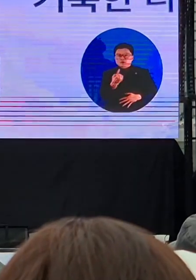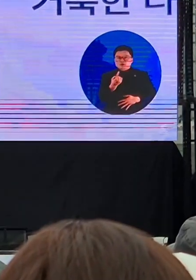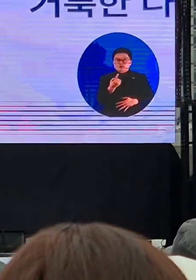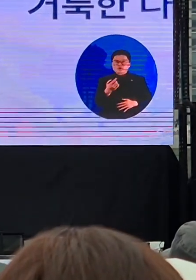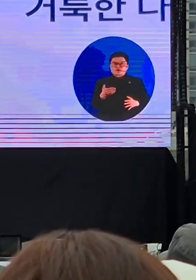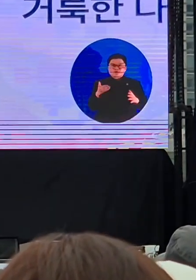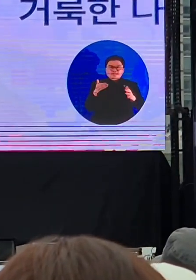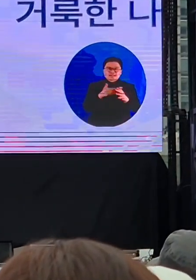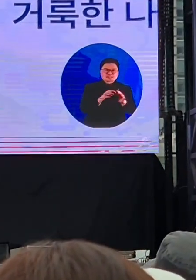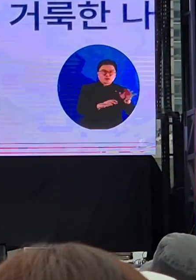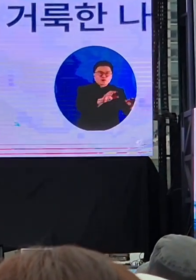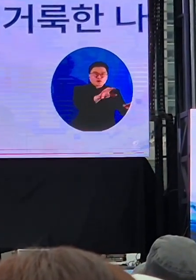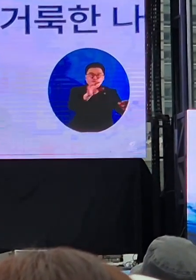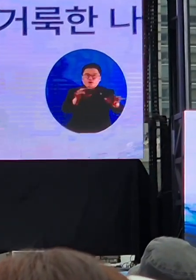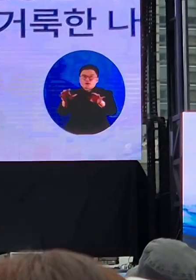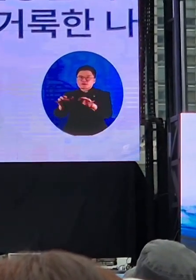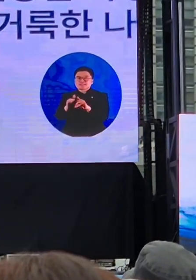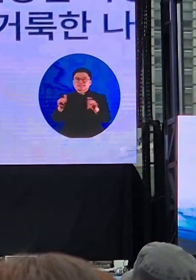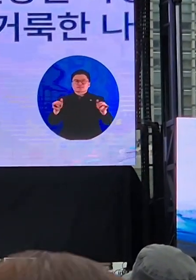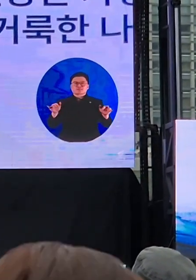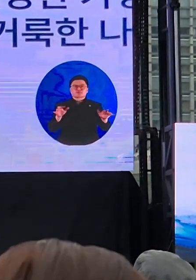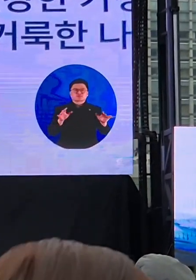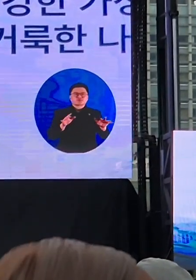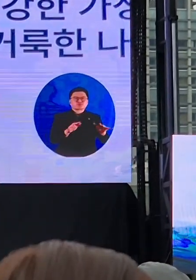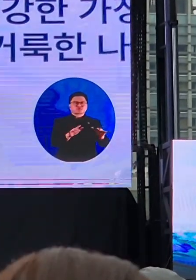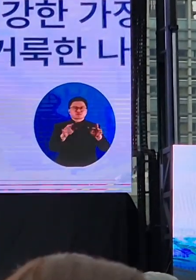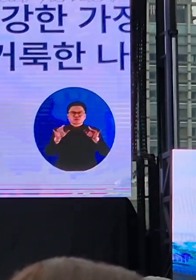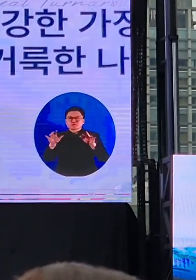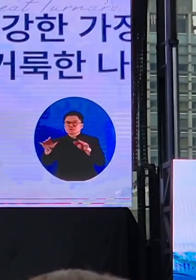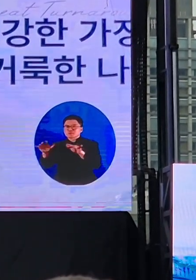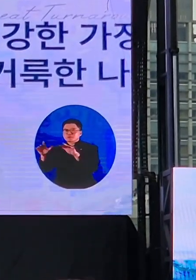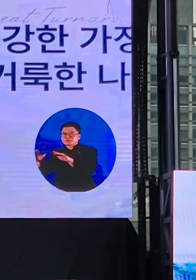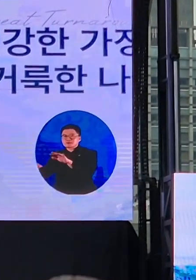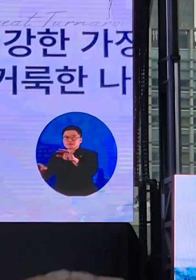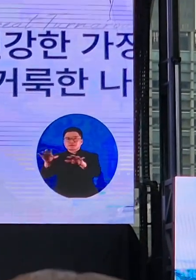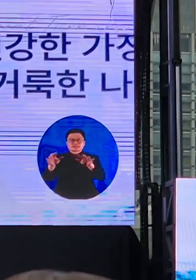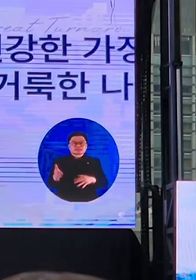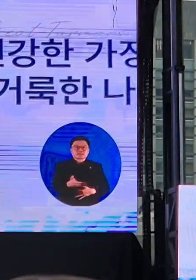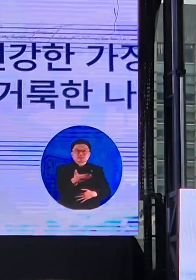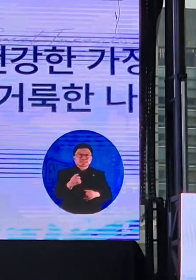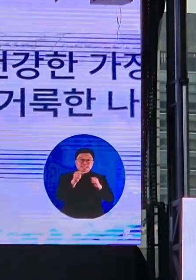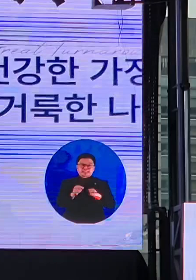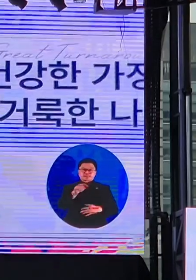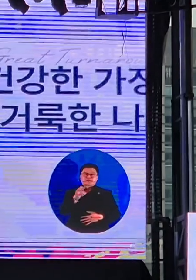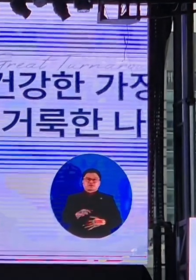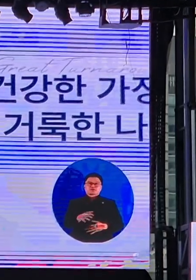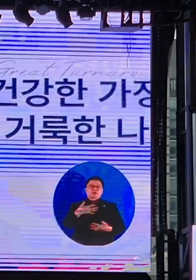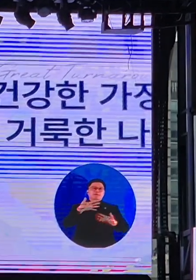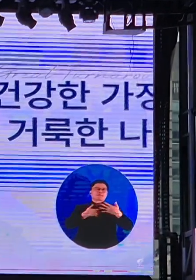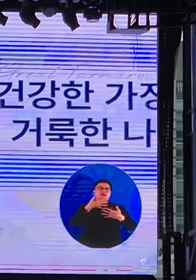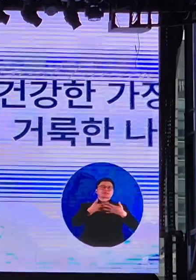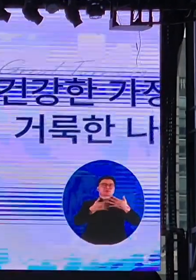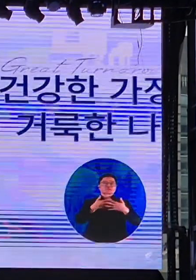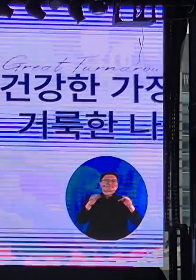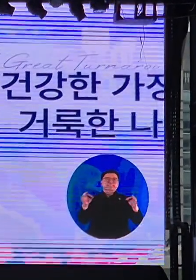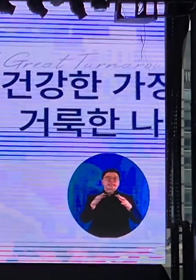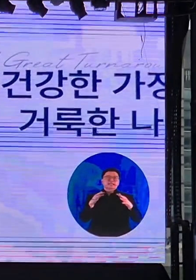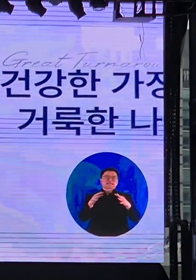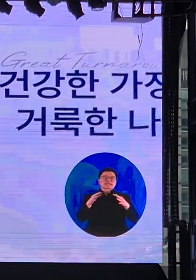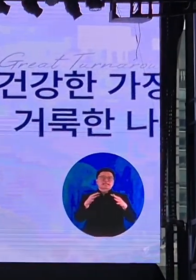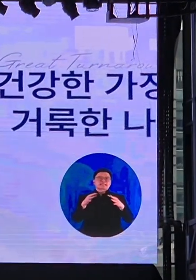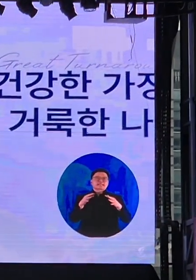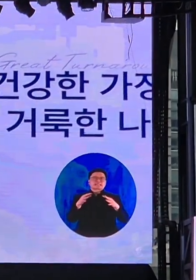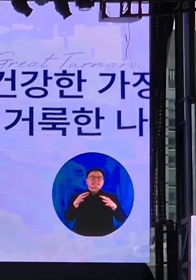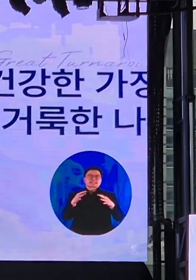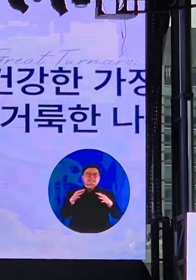전무후무한 인원이 모여있다고 합니다. 여러분 계신 곳에서 방송이 잠깐 끊어지는